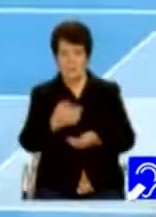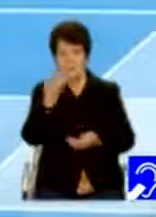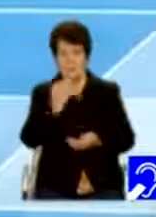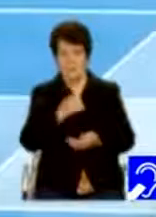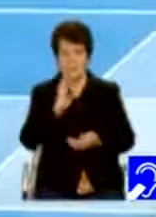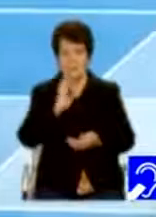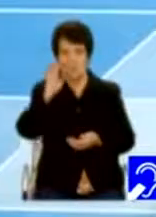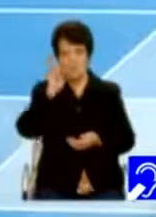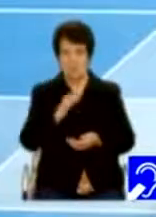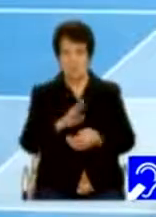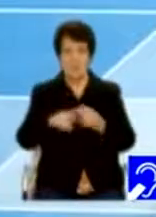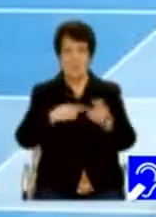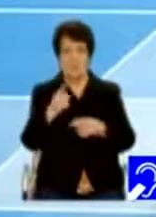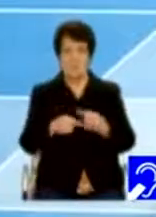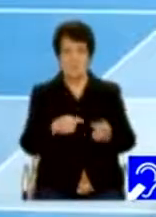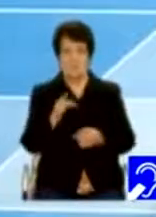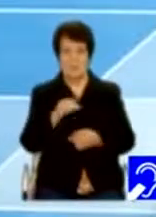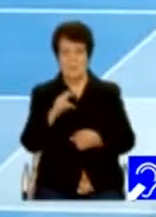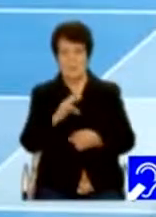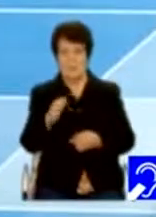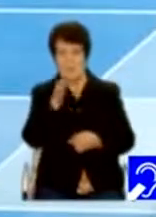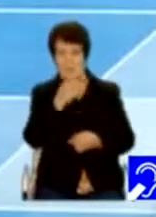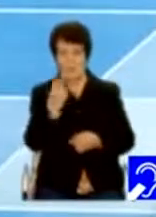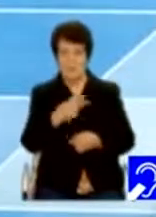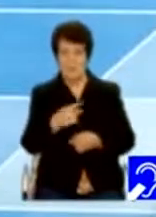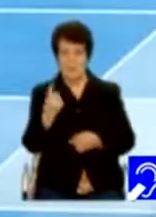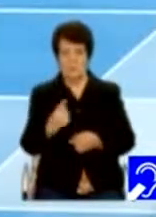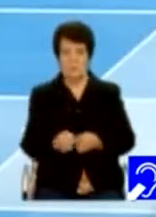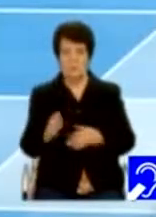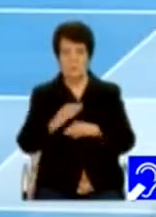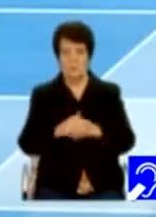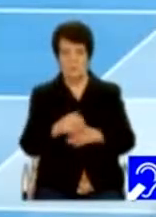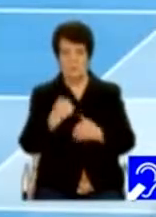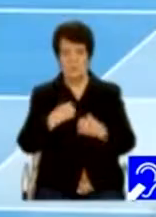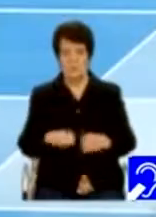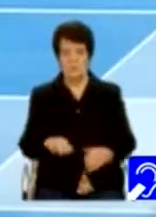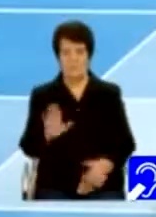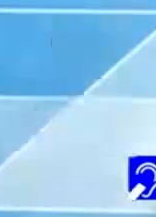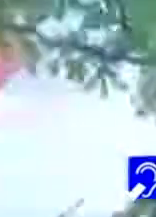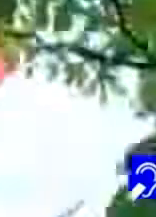și domnilor, și vă aștept și la următoarea rundă electorală a zilei, de la ora 21. O seară frumoasă în continuare!